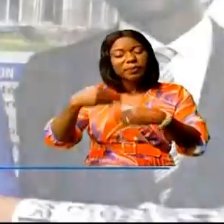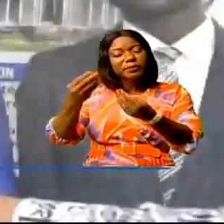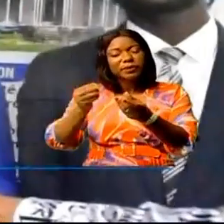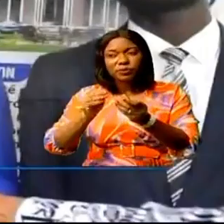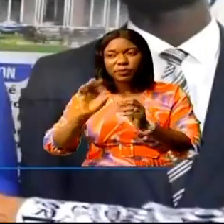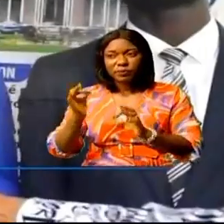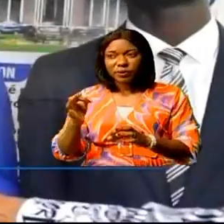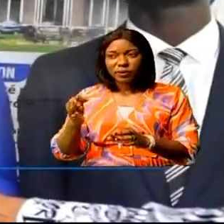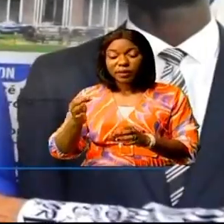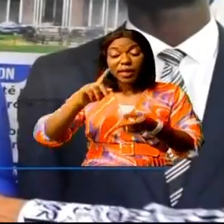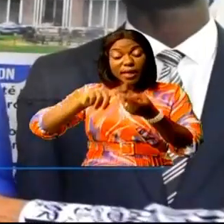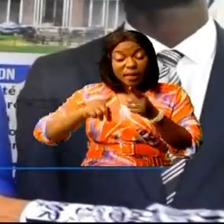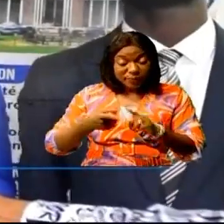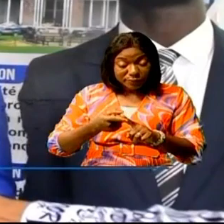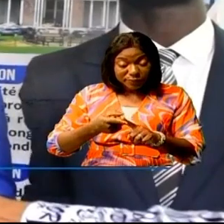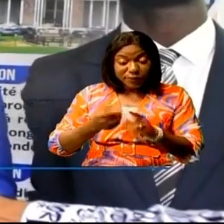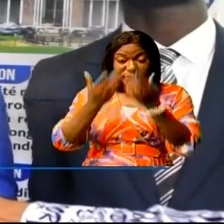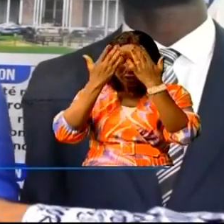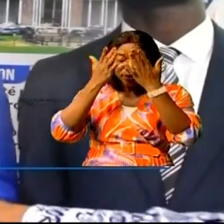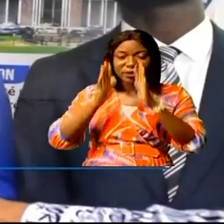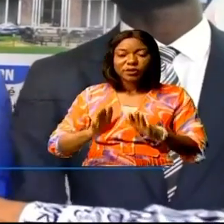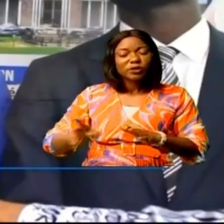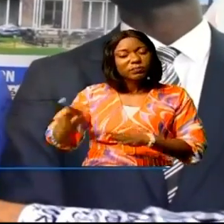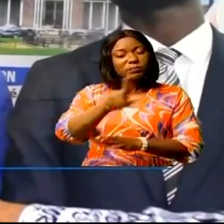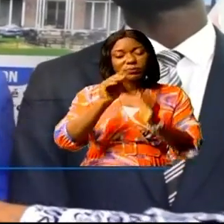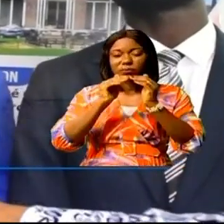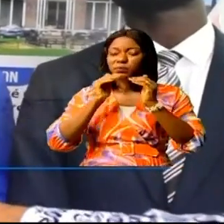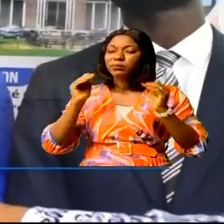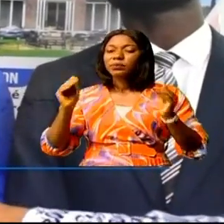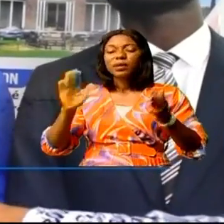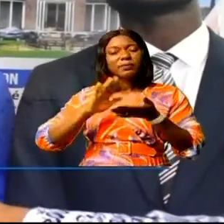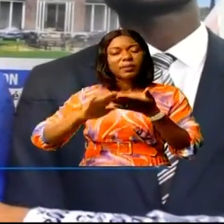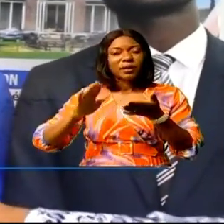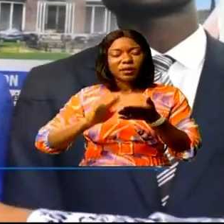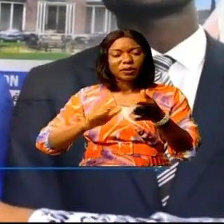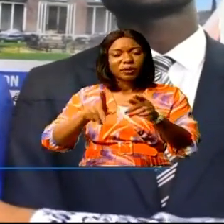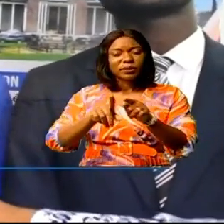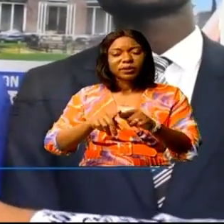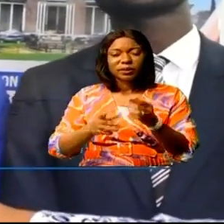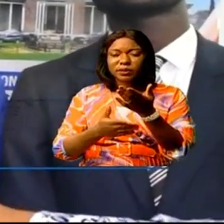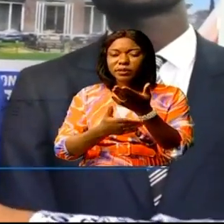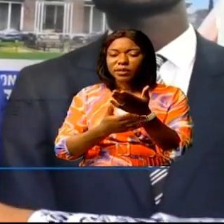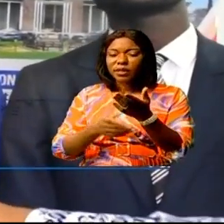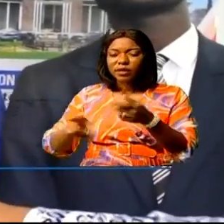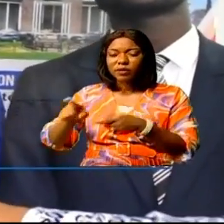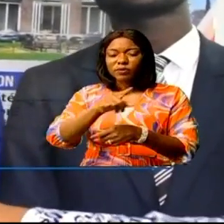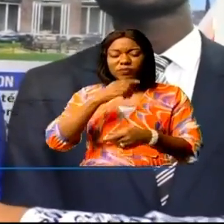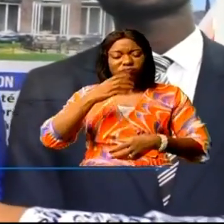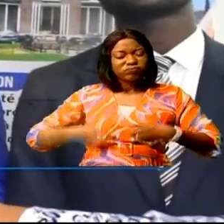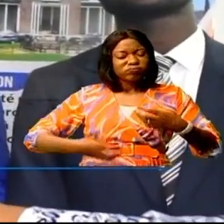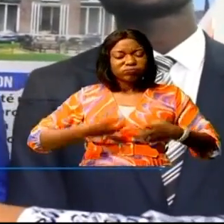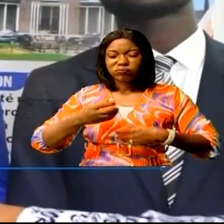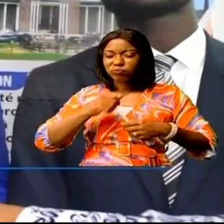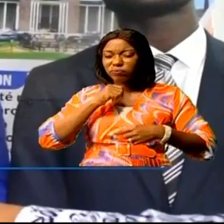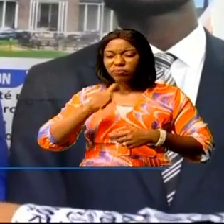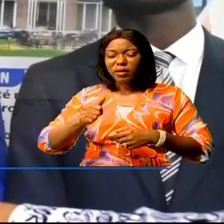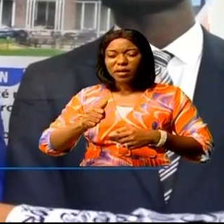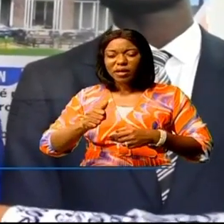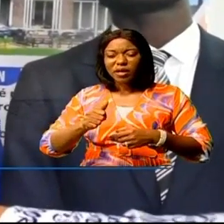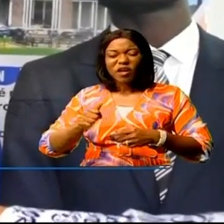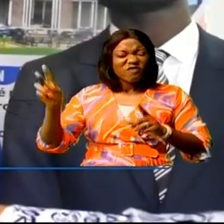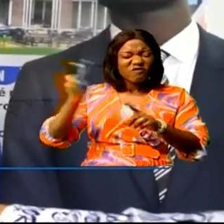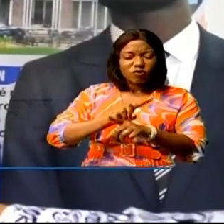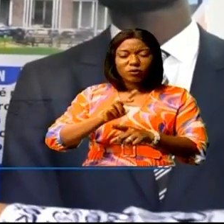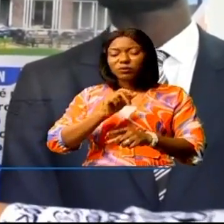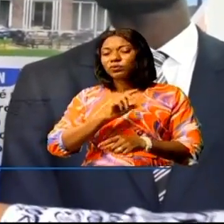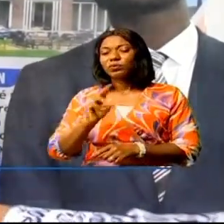Aux camarades étudiants, je nous demande de se calmer. Je nous demande de ne pas agir violemment, de